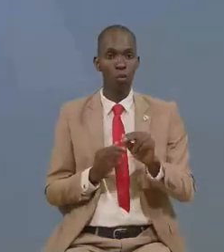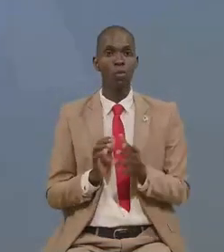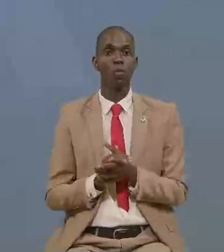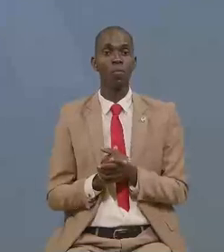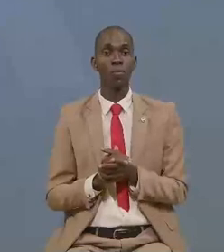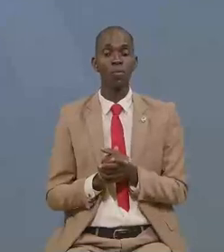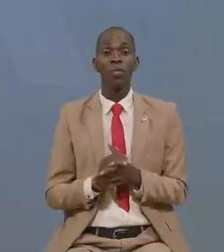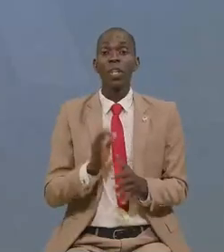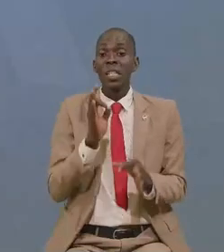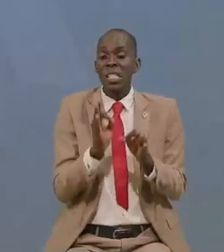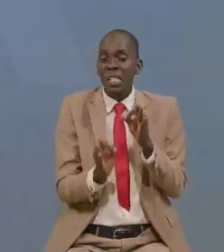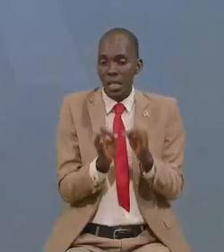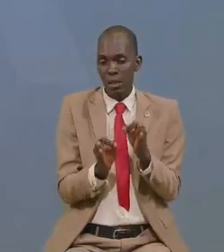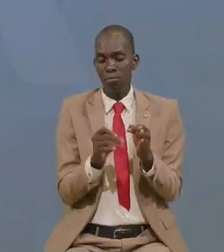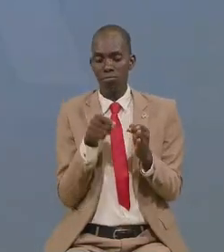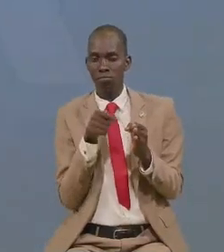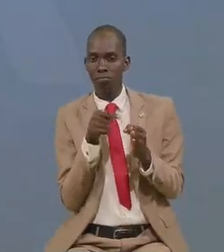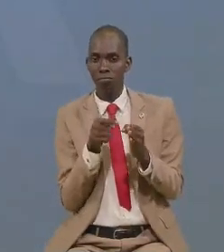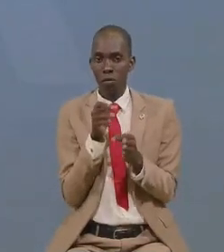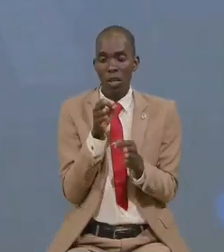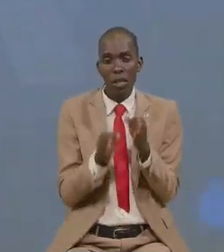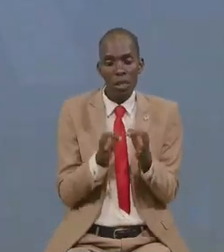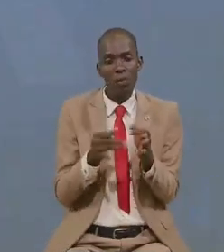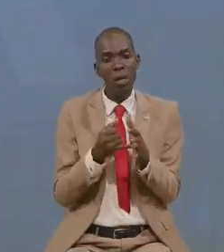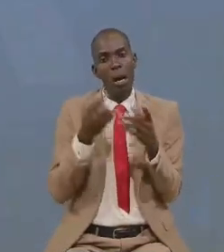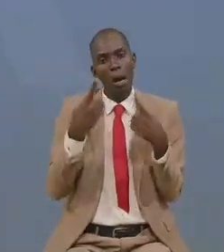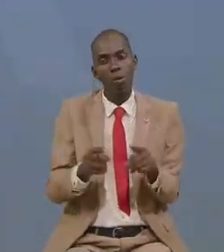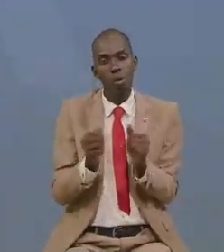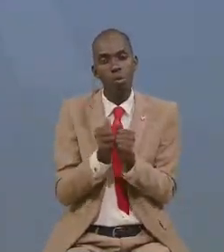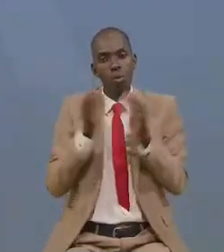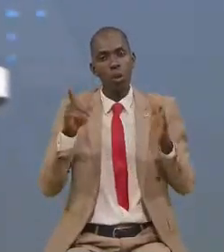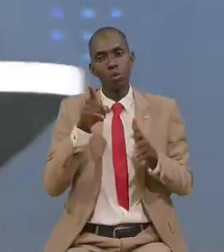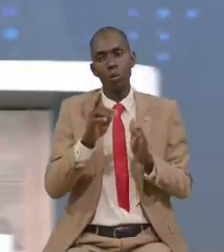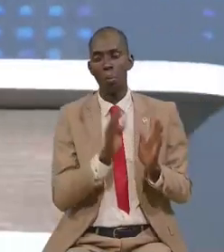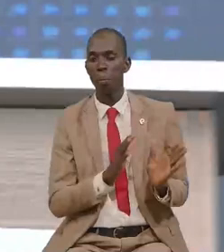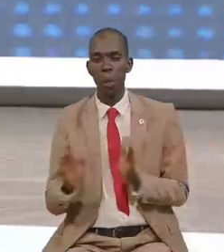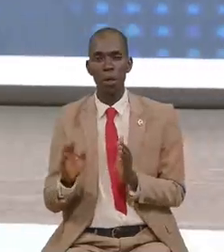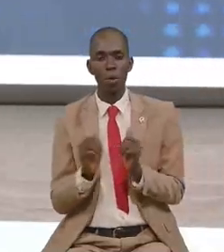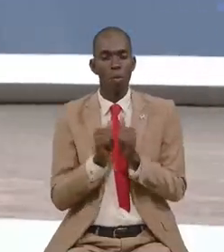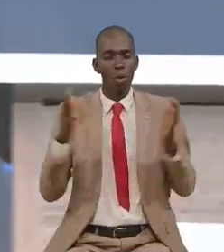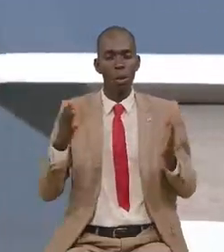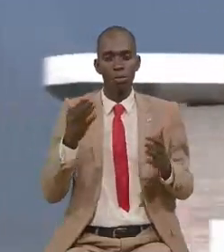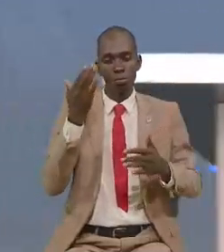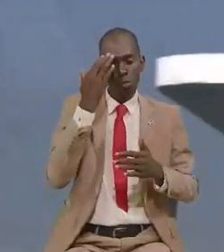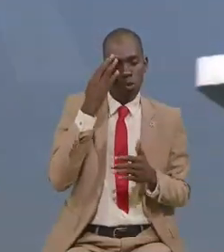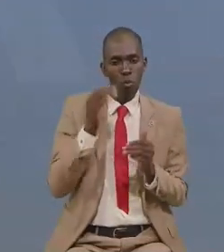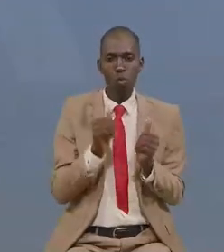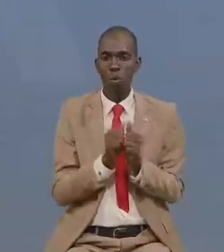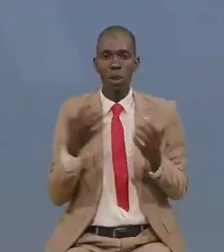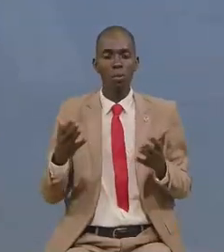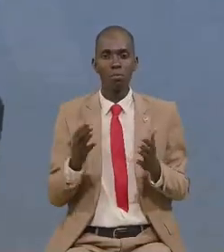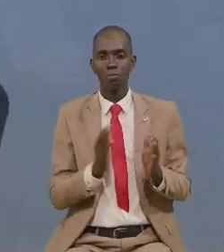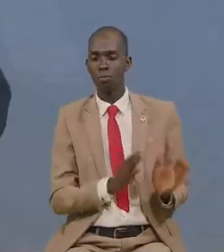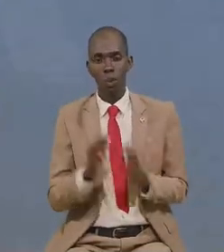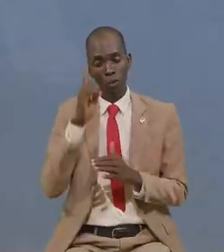si cela arrivait par accident, ce n'est pas la chose régulière, la chose normale. Vous